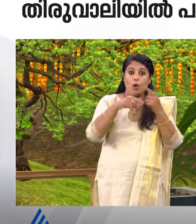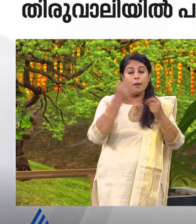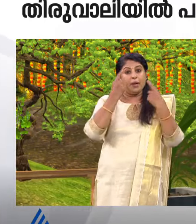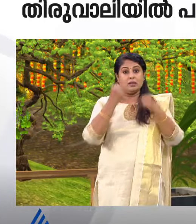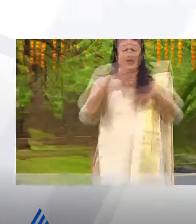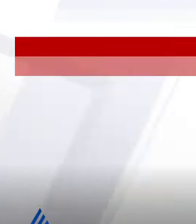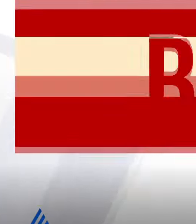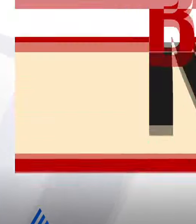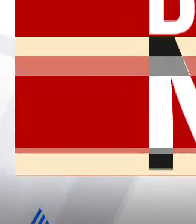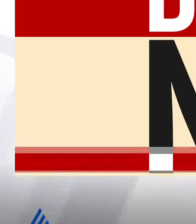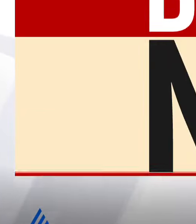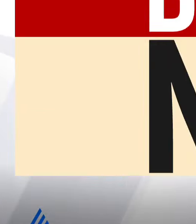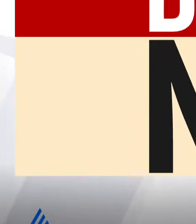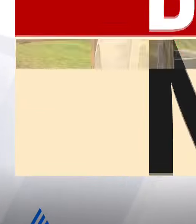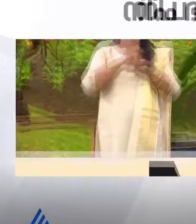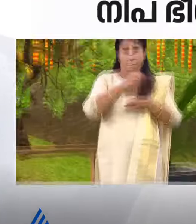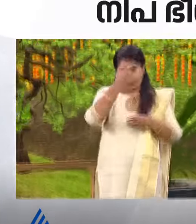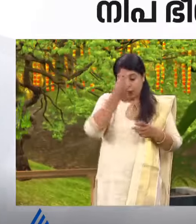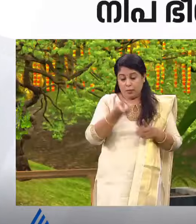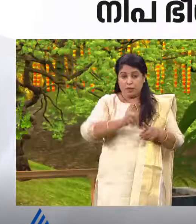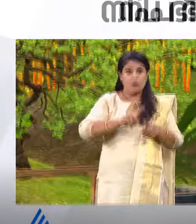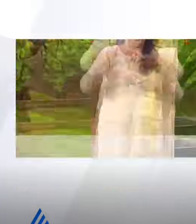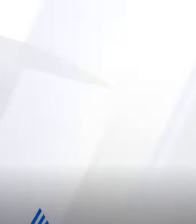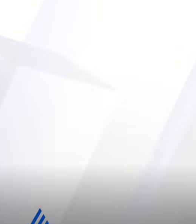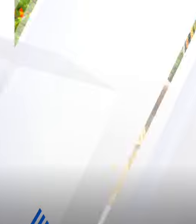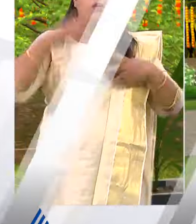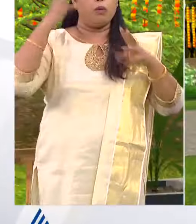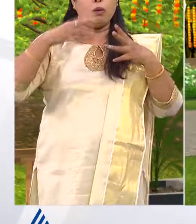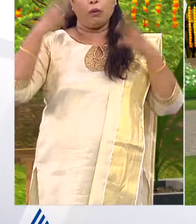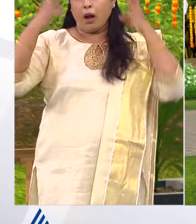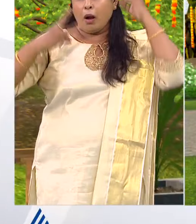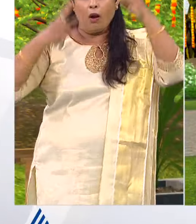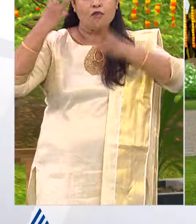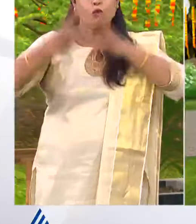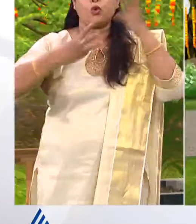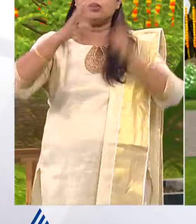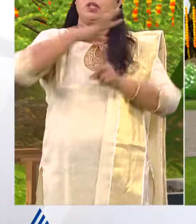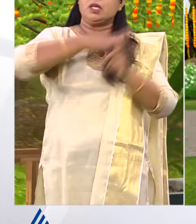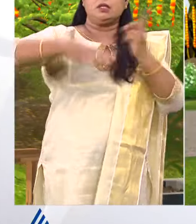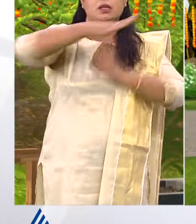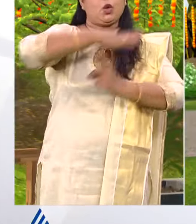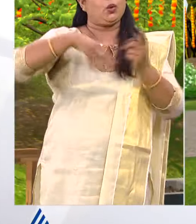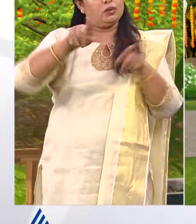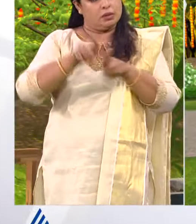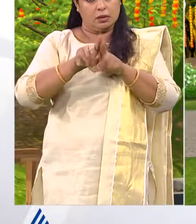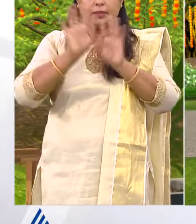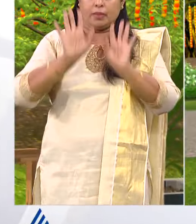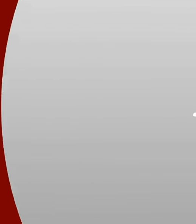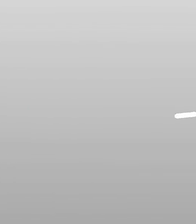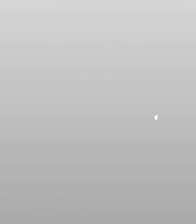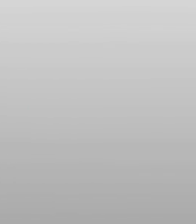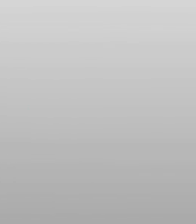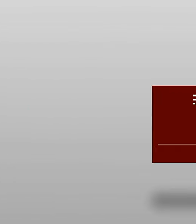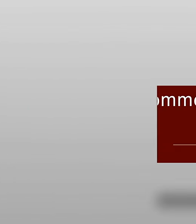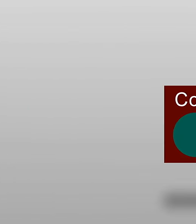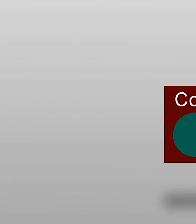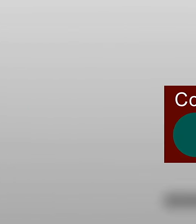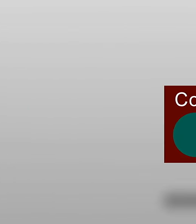ചടങ്ങുകളിലും നിരവധി പങ്കെടുത്തു. പ്രശാന്ത്, എന്തായാലും ഒരു ആശങ്കയുടെ ഒരു സാഹചര്യം അവിടെ നിലനിൽക്കുന്നുണ്ട് എന്ന് വേണം മനസ്സിലാക്കാനായി.